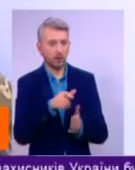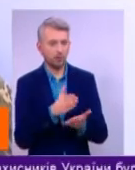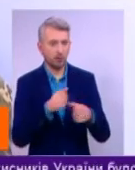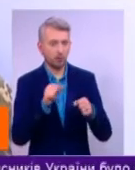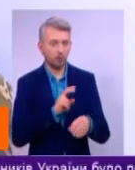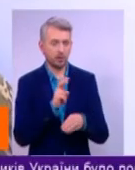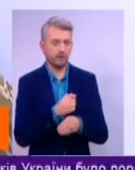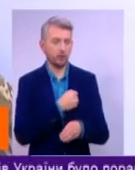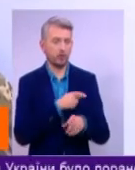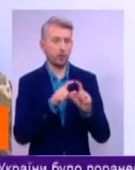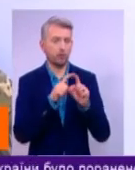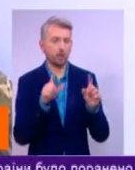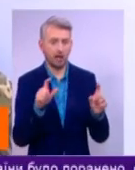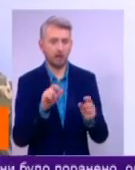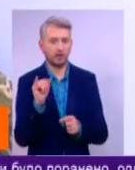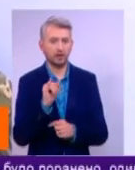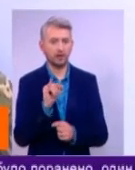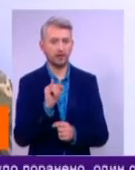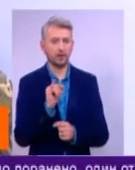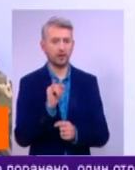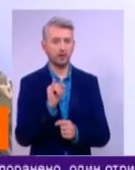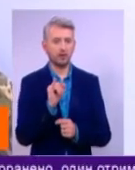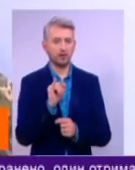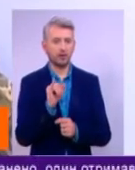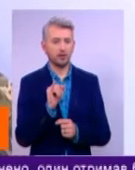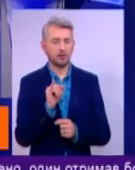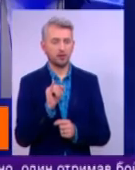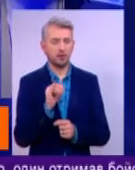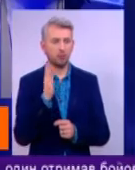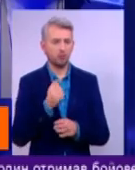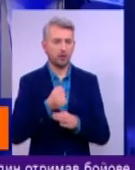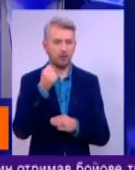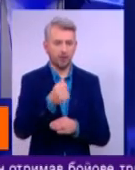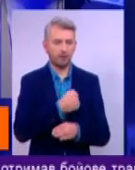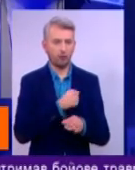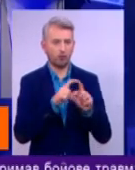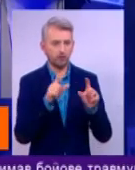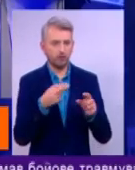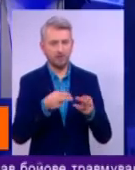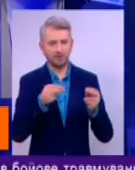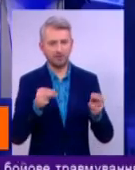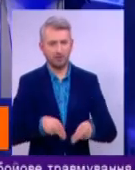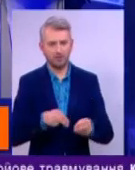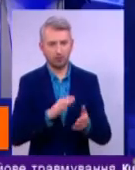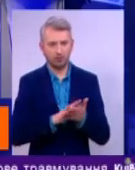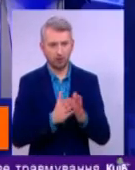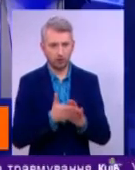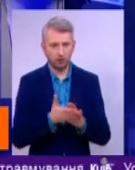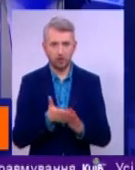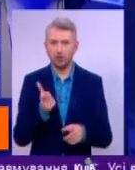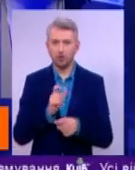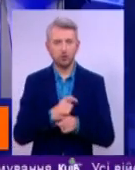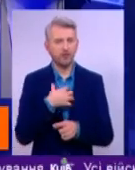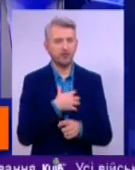прийти до військового комісаріату і бути направлений до військової частини для підписання контракту. Тобто дуже важлива